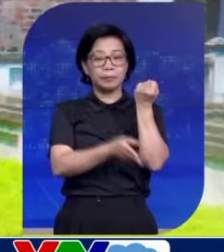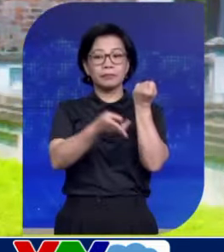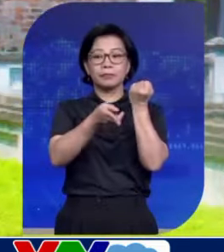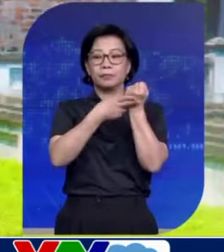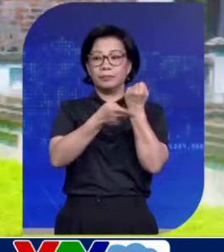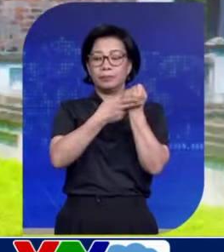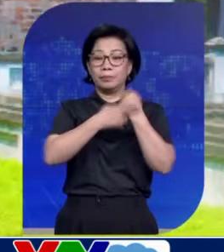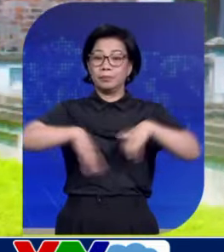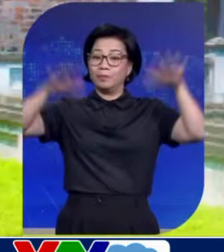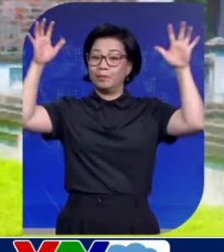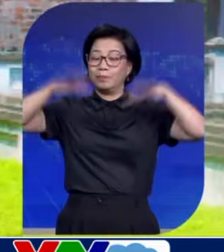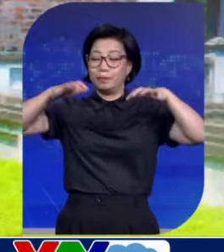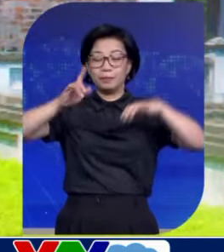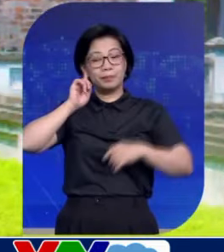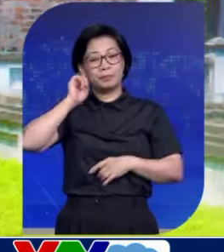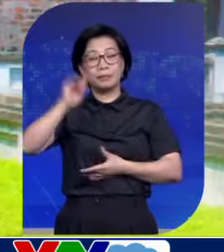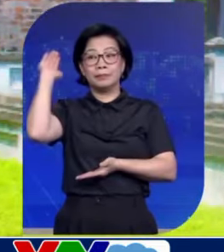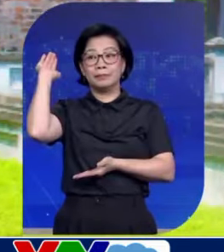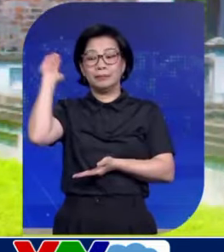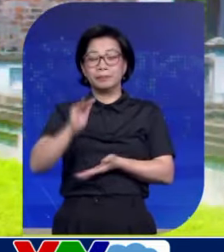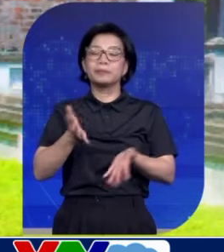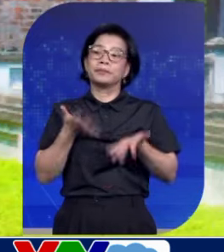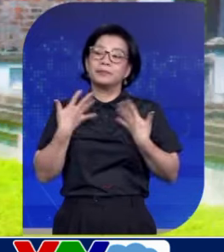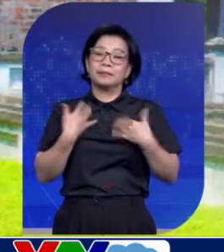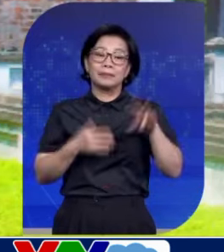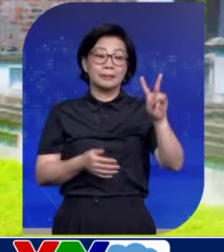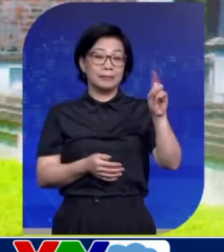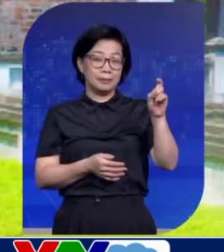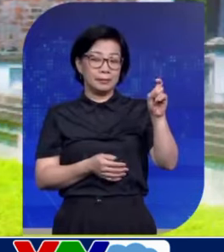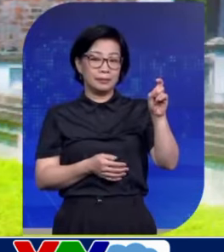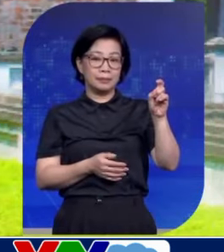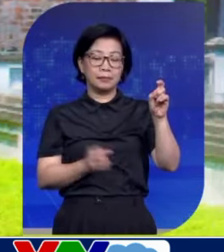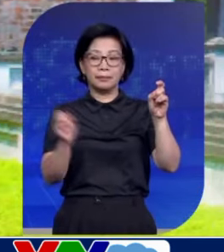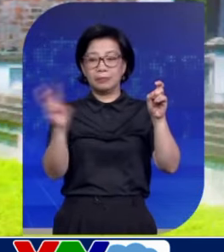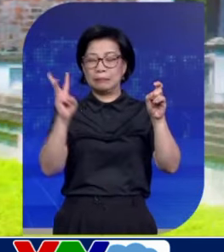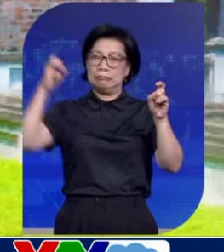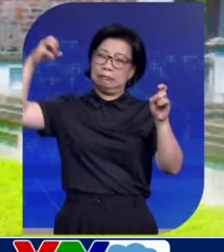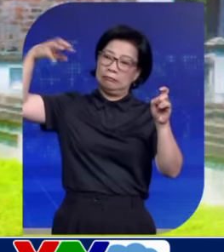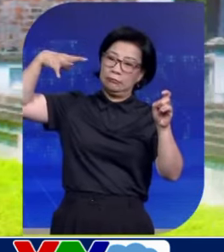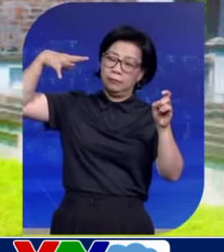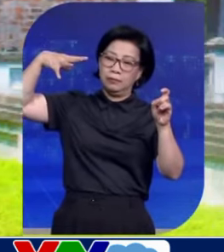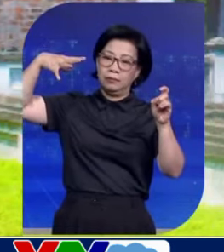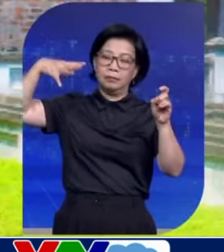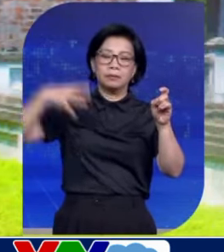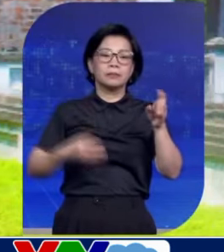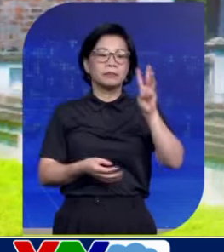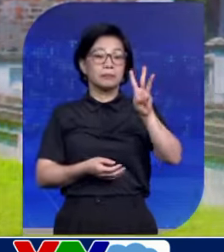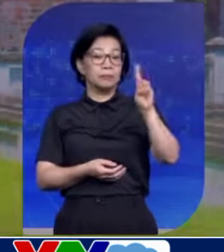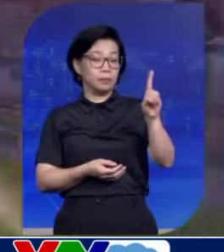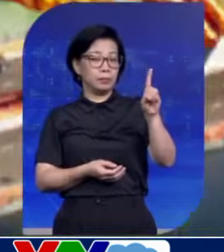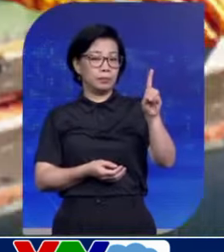dông nốt đêm nay, từ ngày mai mưa giảm nhanh, trời mát 29 độ C. Đến thứ ba có nắng, nhiệt độ tăng nhẹ lên mức là 31 độ